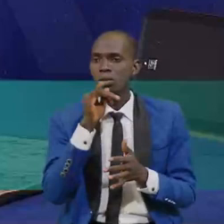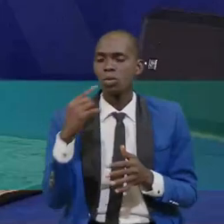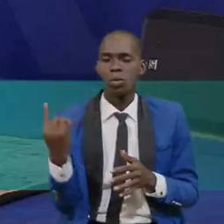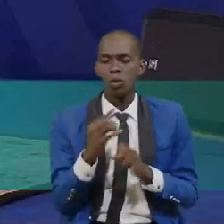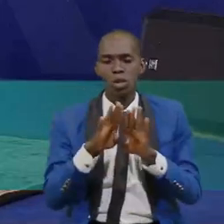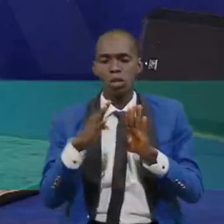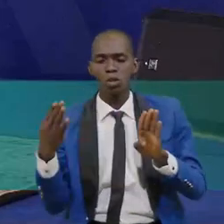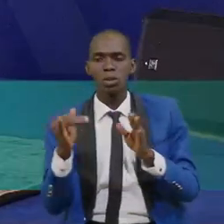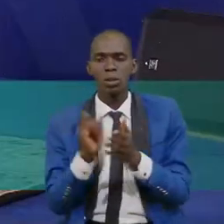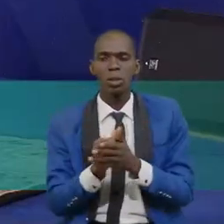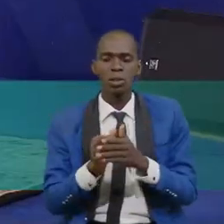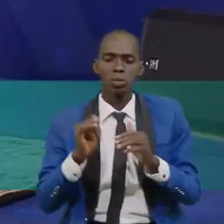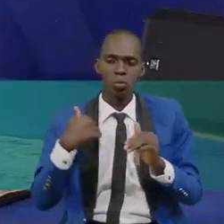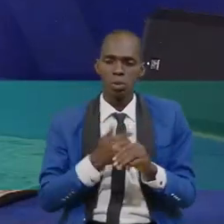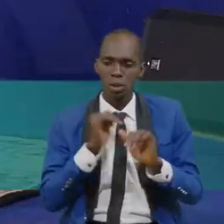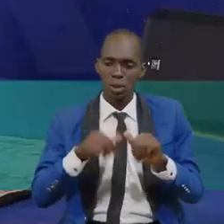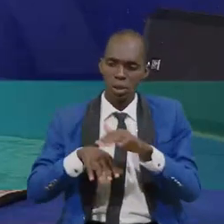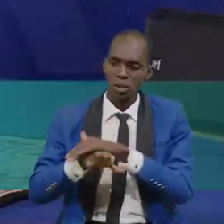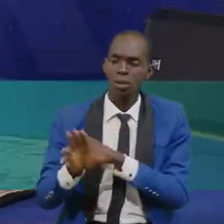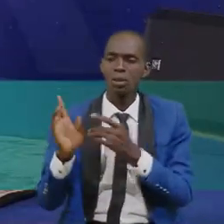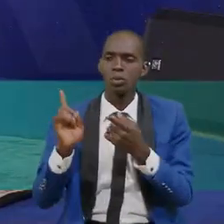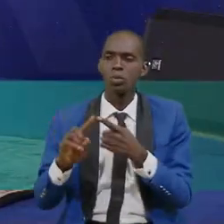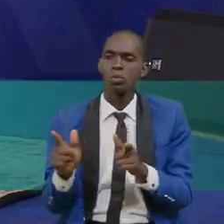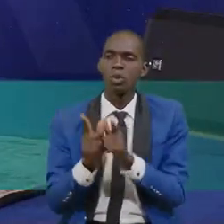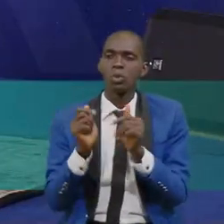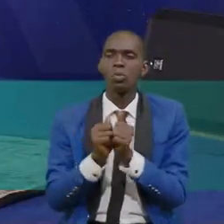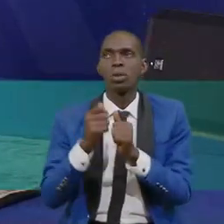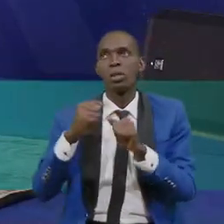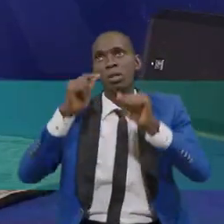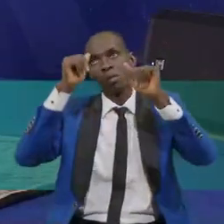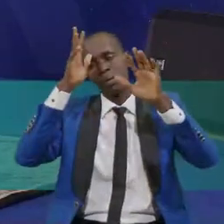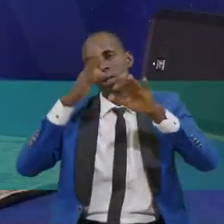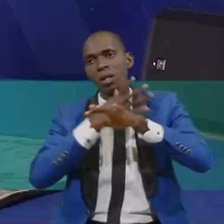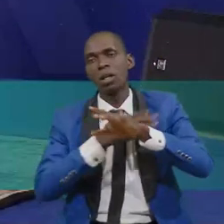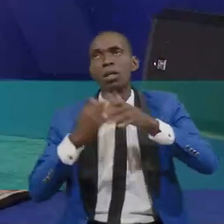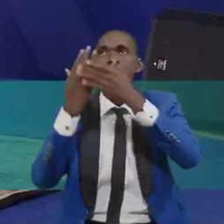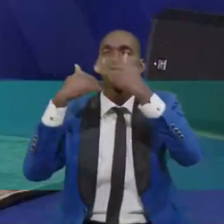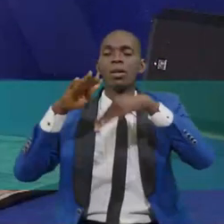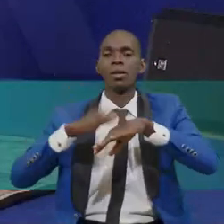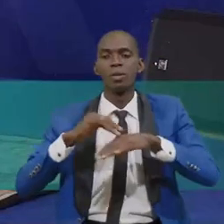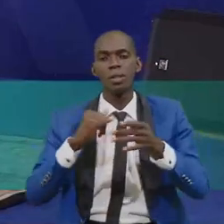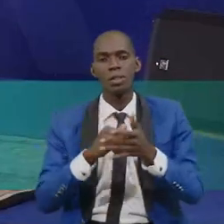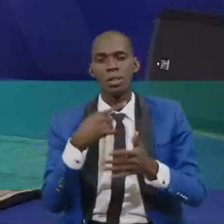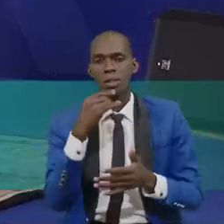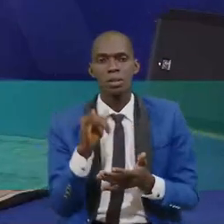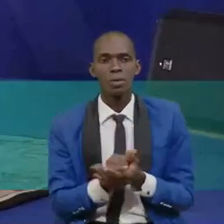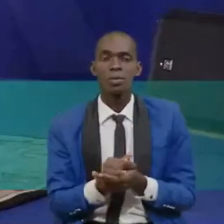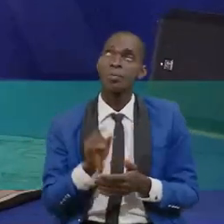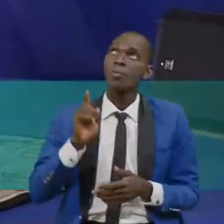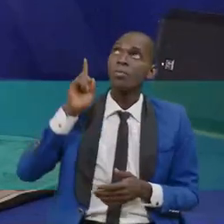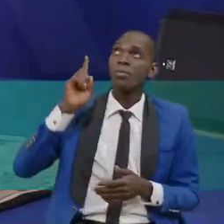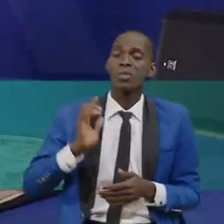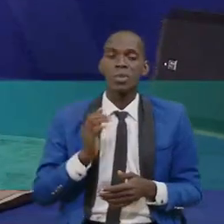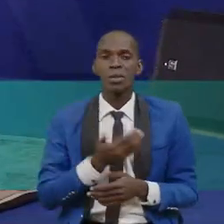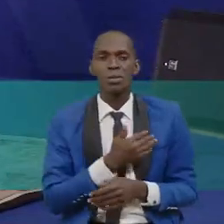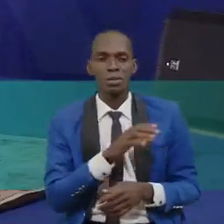laquelle nous pouvons arriver, aller au Père. Par lequel nous pouvons aller au ciel. Il nous dit donc, notre Christ,